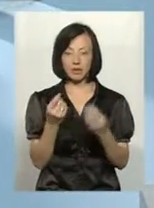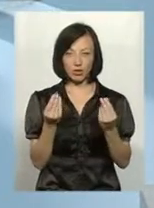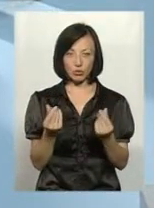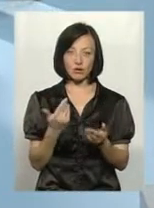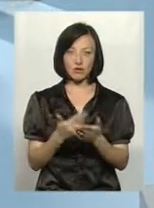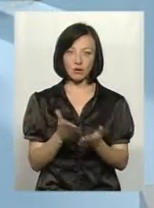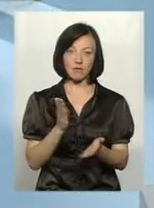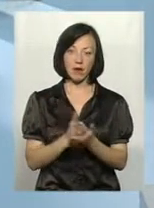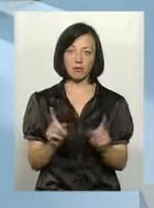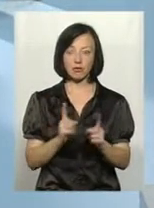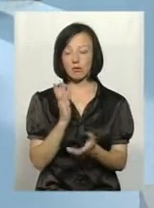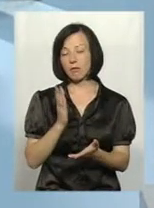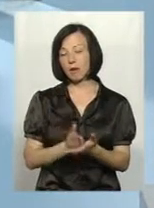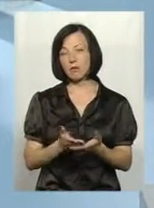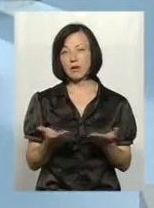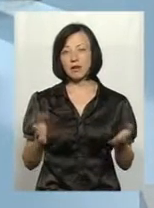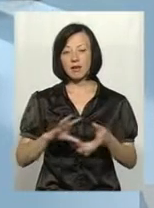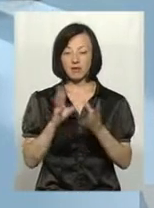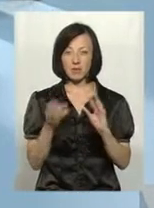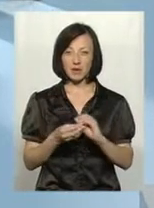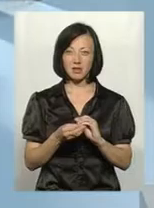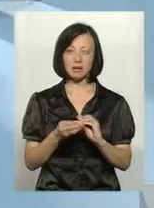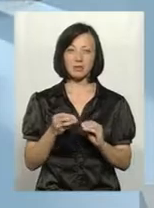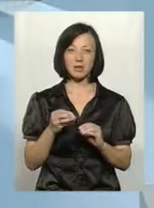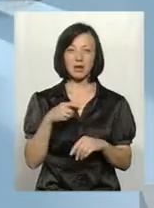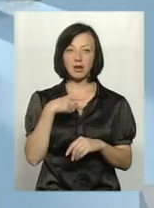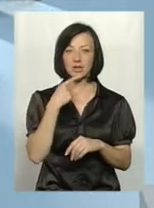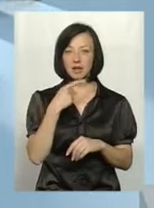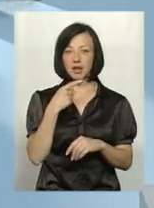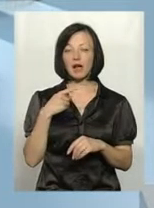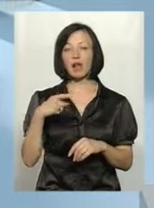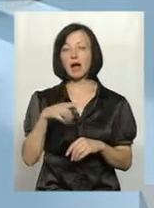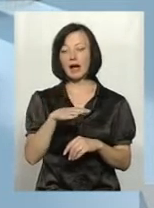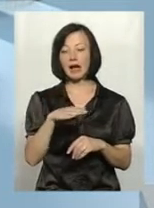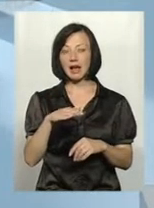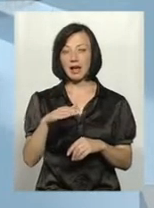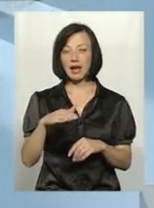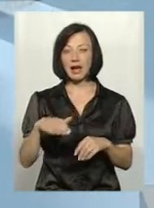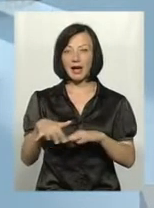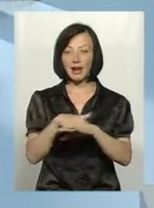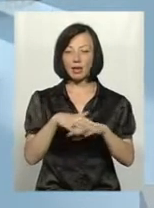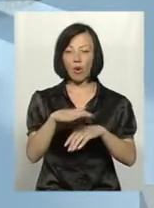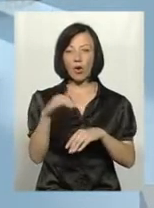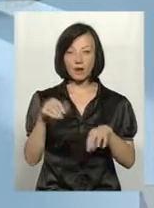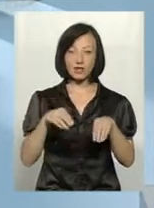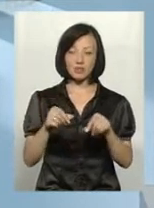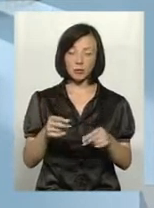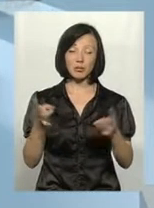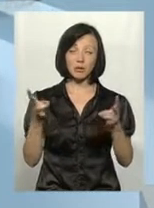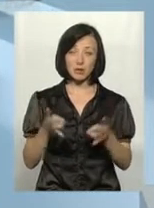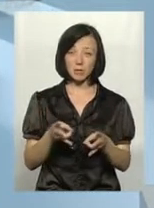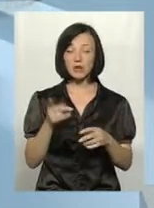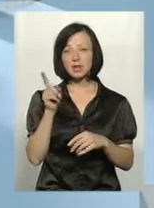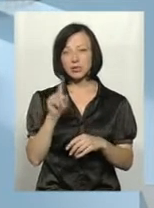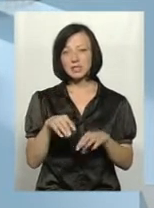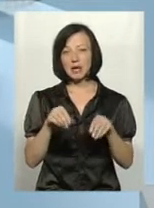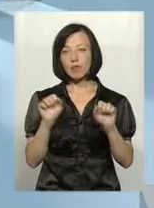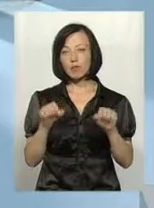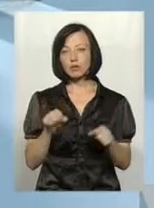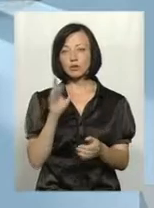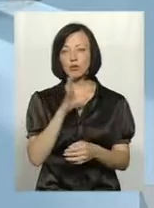ми маємо то, що маємо. Тому, в принципі, Кузьма Іванович сказав, ринок оренди землі, напевно, що він є доцільний в тому плані, що землю можна